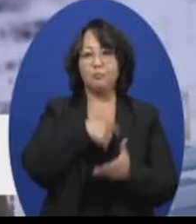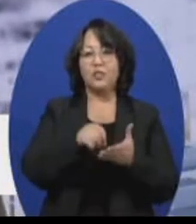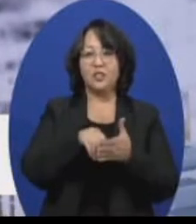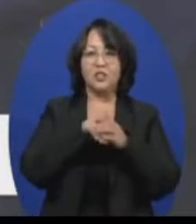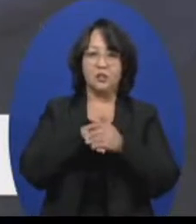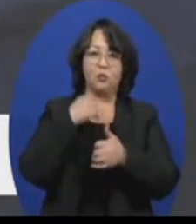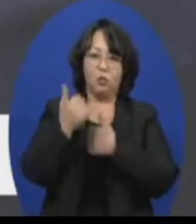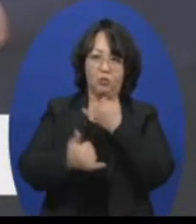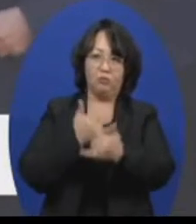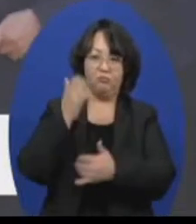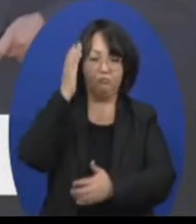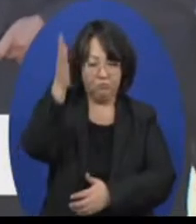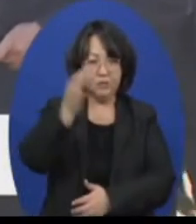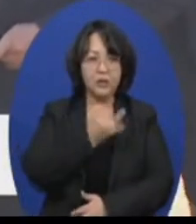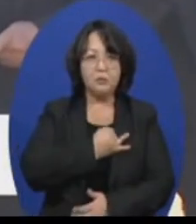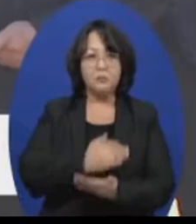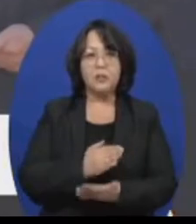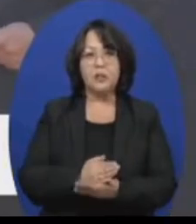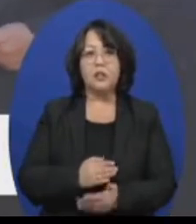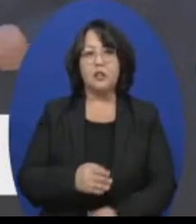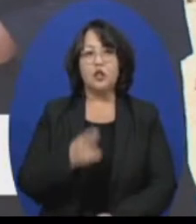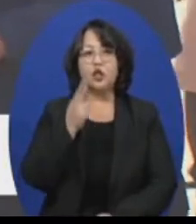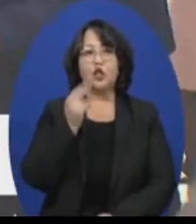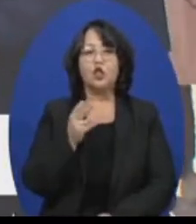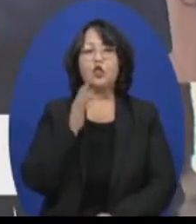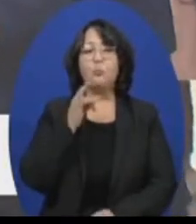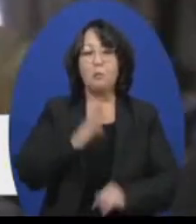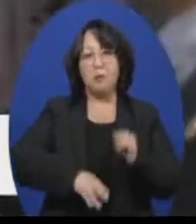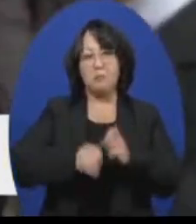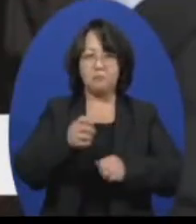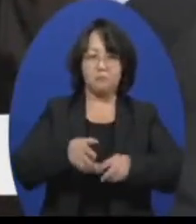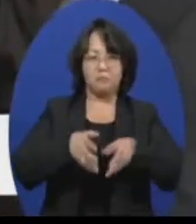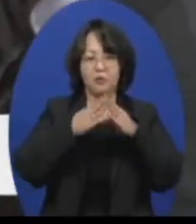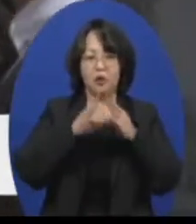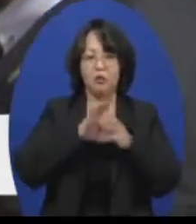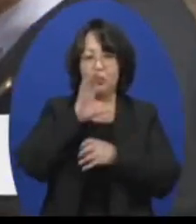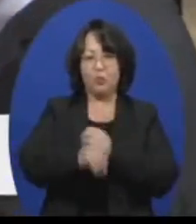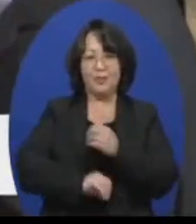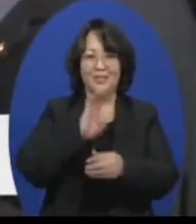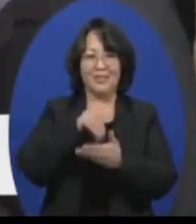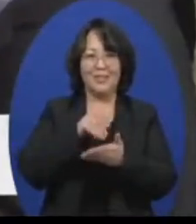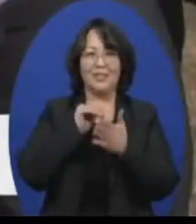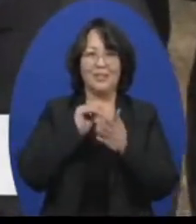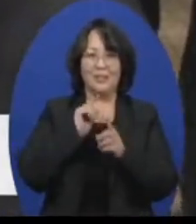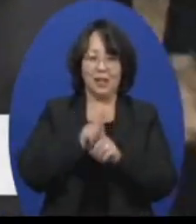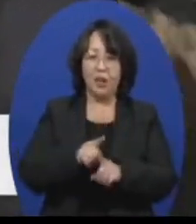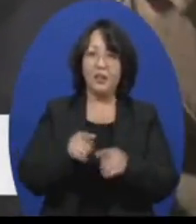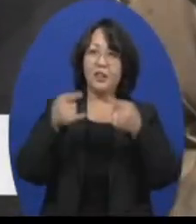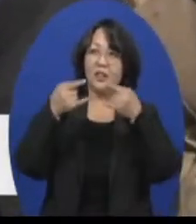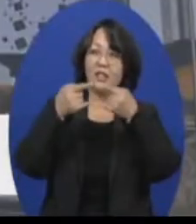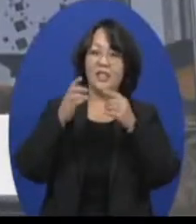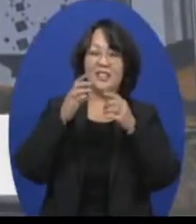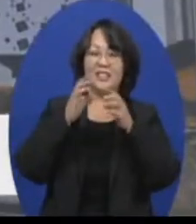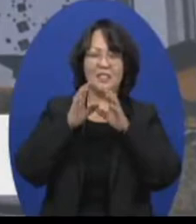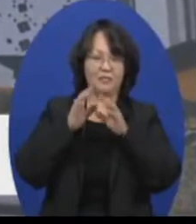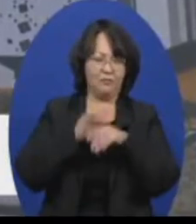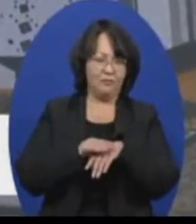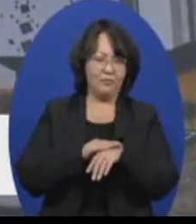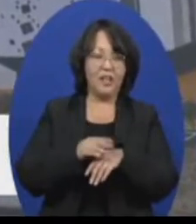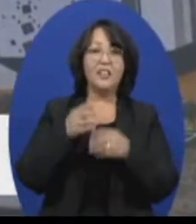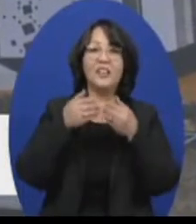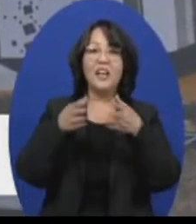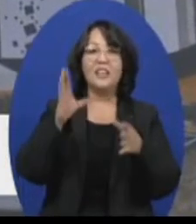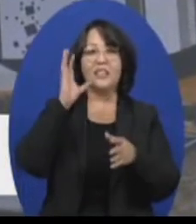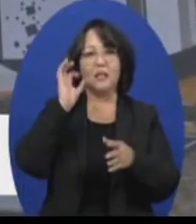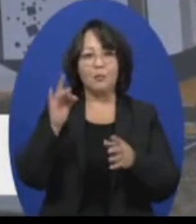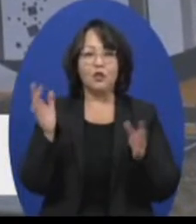байхаа гэж найдаж байгаа. Зохицуулбарын байрлалд олон улсын стандартад нийцсэн нээлттэй самбар дундын нэгдсэн төрөлцсөн лабораториуд,